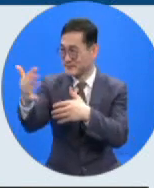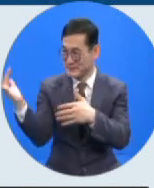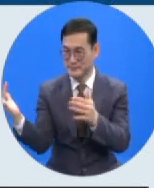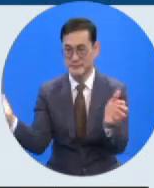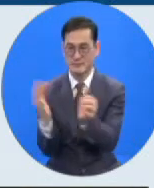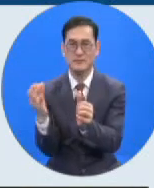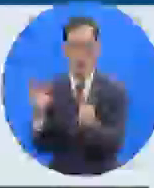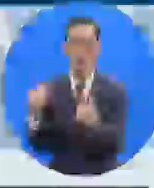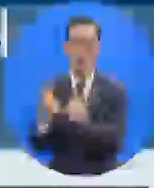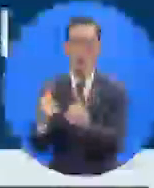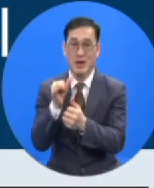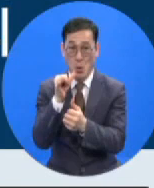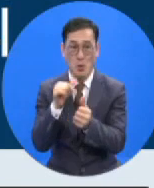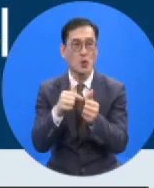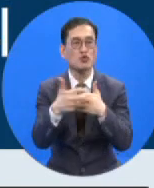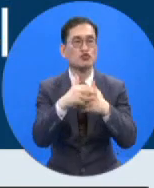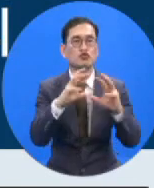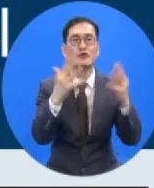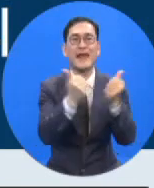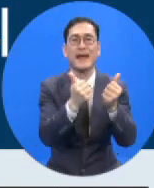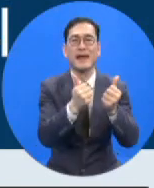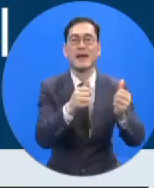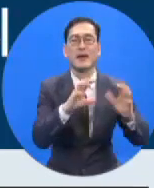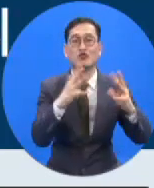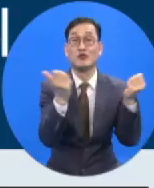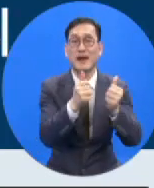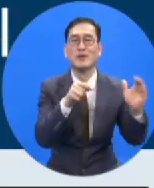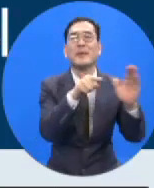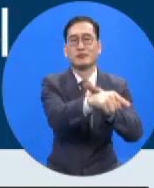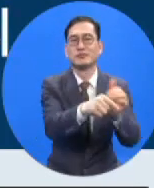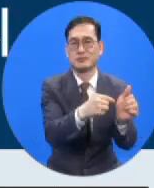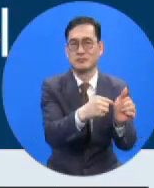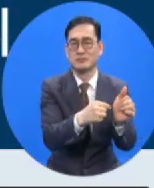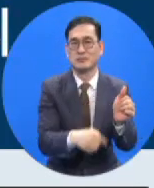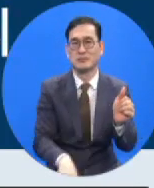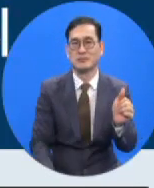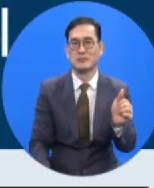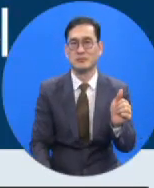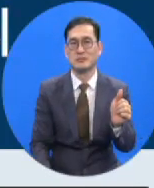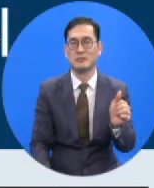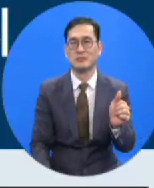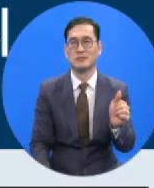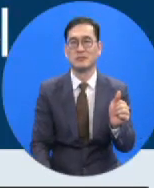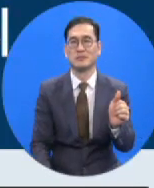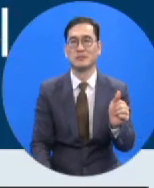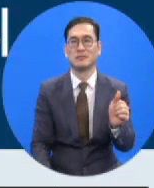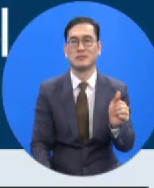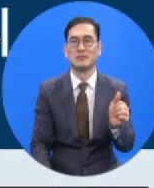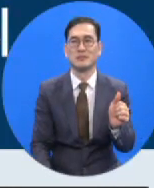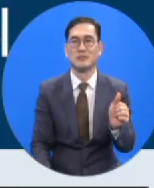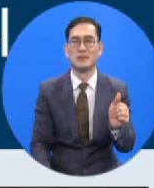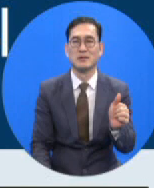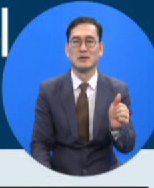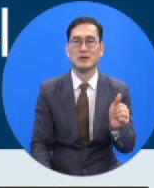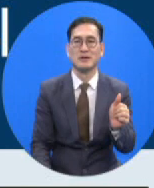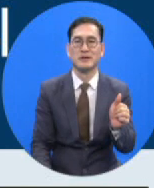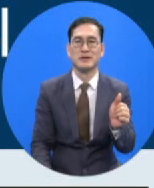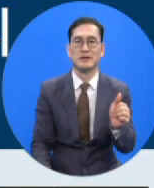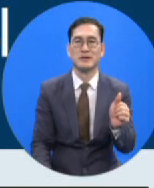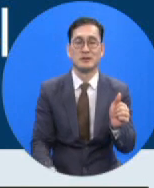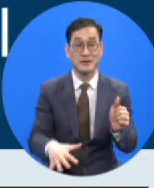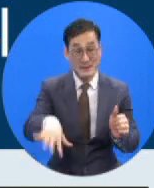사실도 현재 나오고 있는 상황입니다 최명호의 몸통에 현재 전원 2부 정상이다 생산관련 씩 하루 진짜 목자 진행하겠다 깡철이